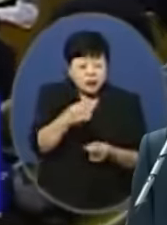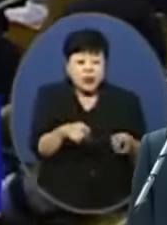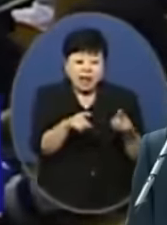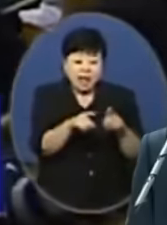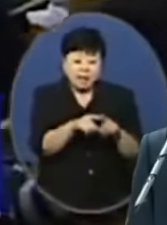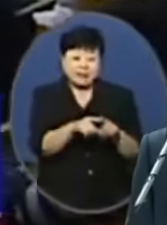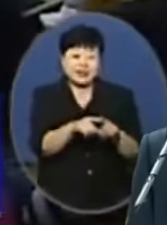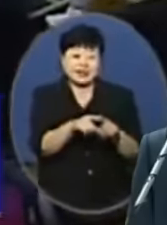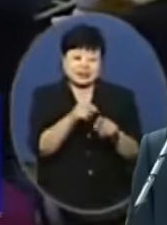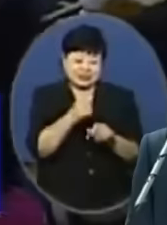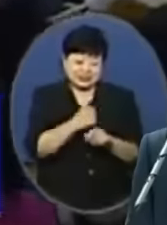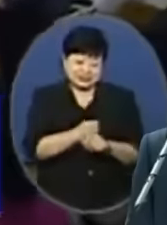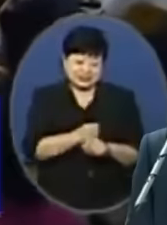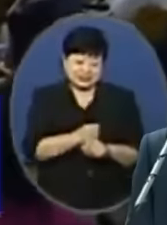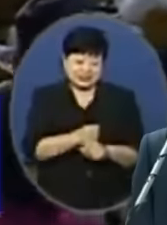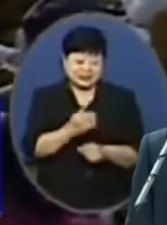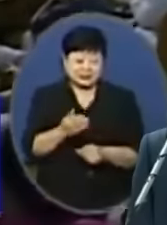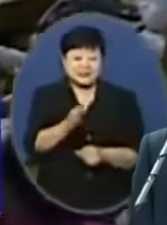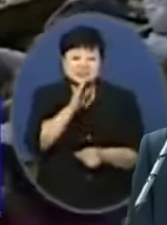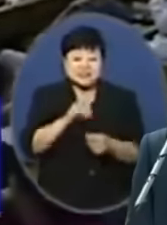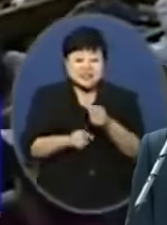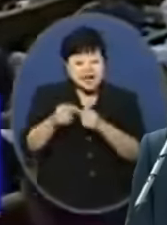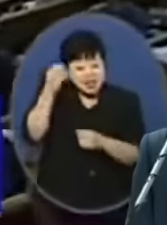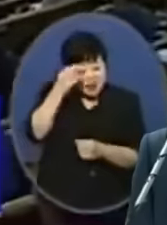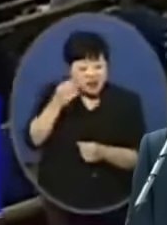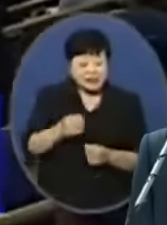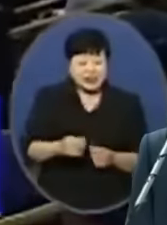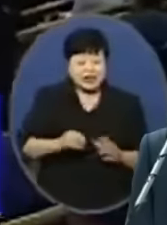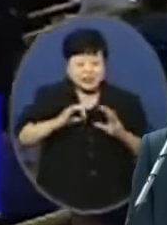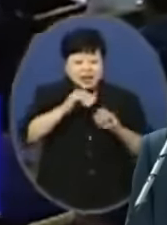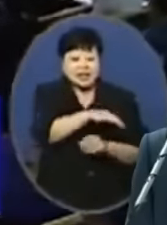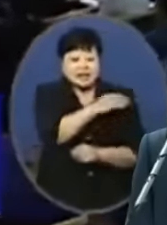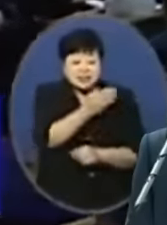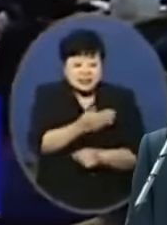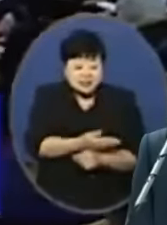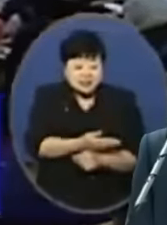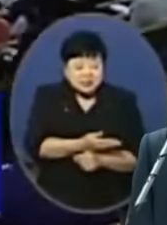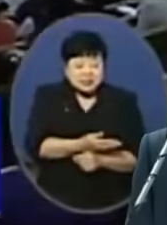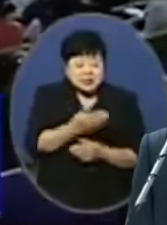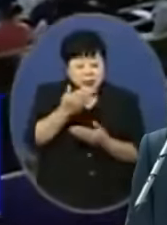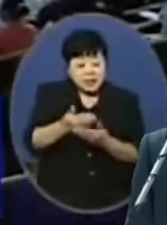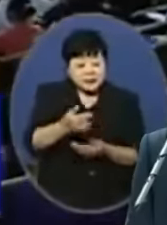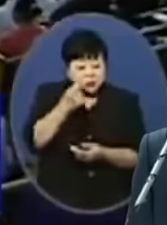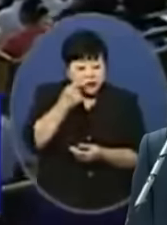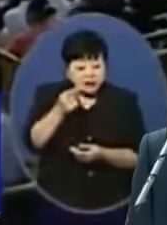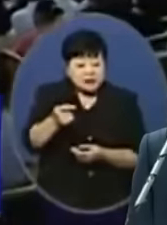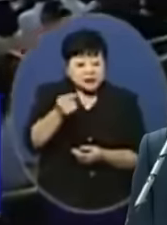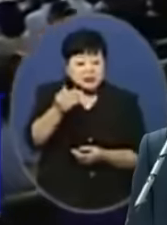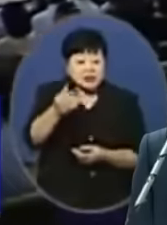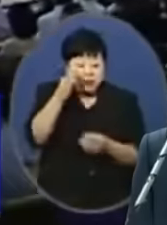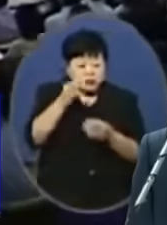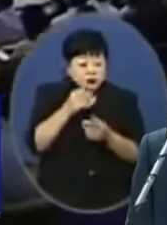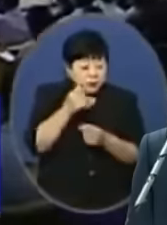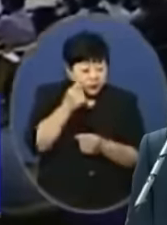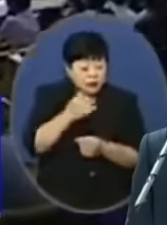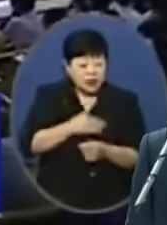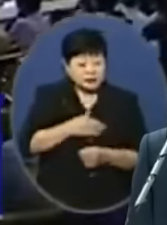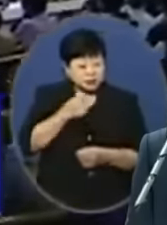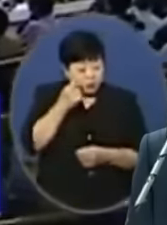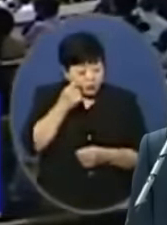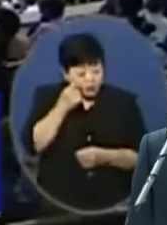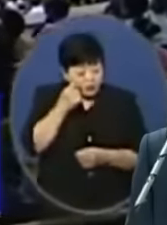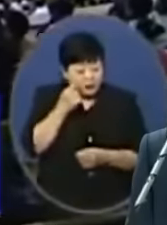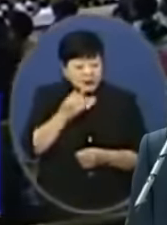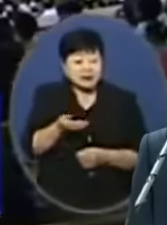너희와 함께 있게 하시리니 그는 진리의 영이라 세상은 능히 그를 받지 못하나니 이는 그를 보지도 못하고 알지도